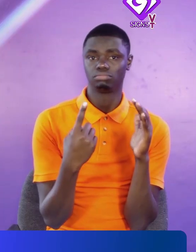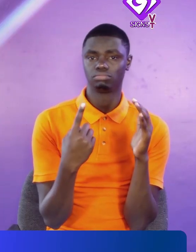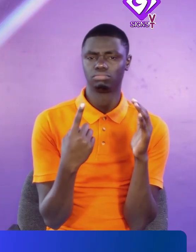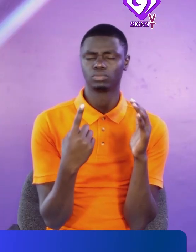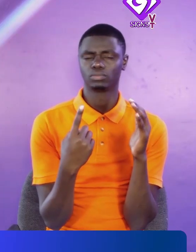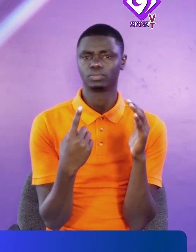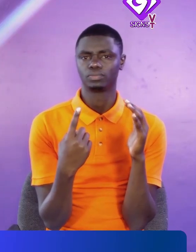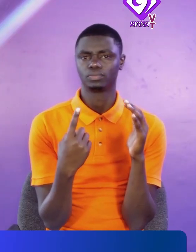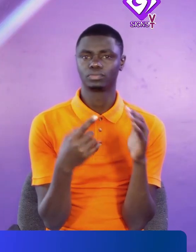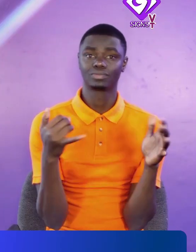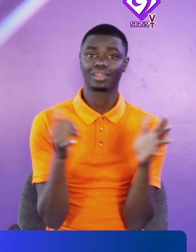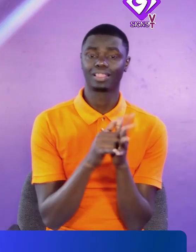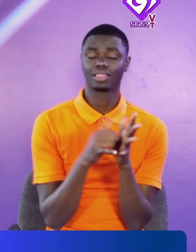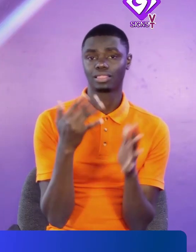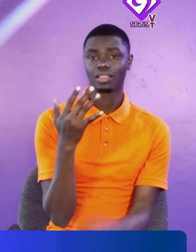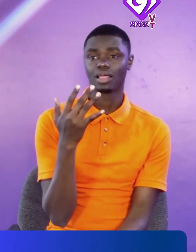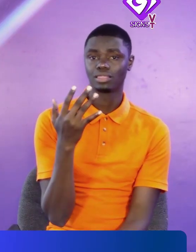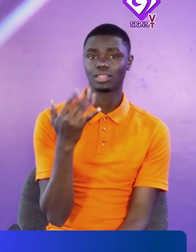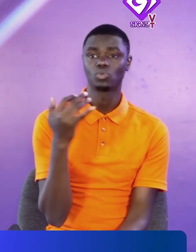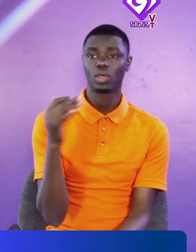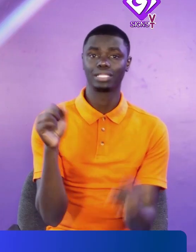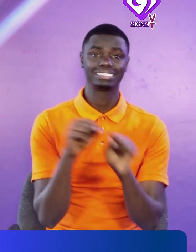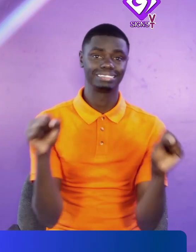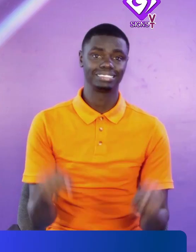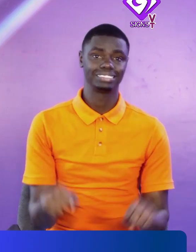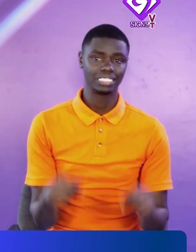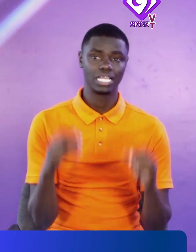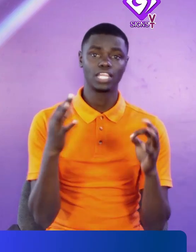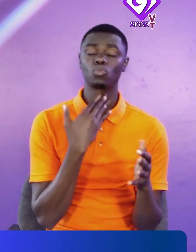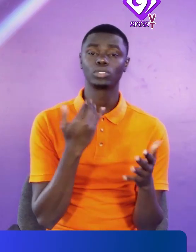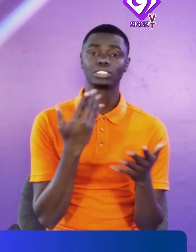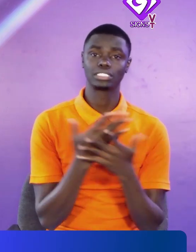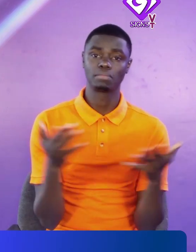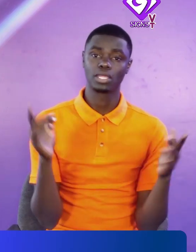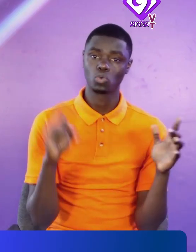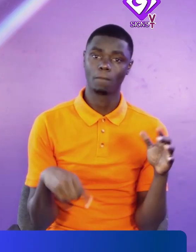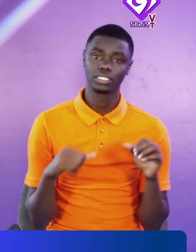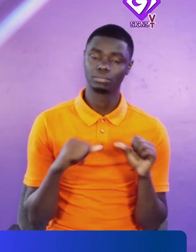Ndio manze, unajua consistency is key manze. Kama unataka kitu lazima ukue consistent.